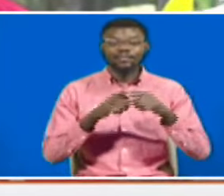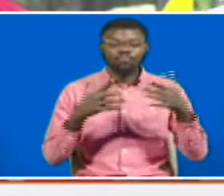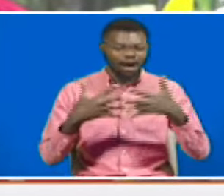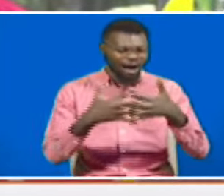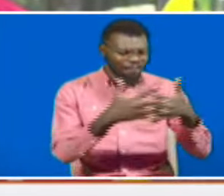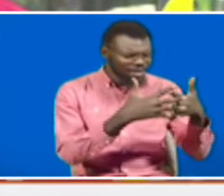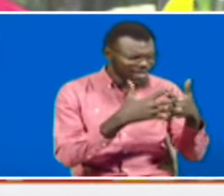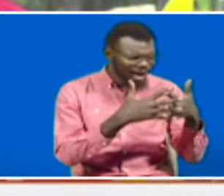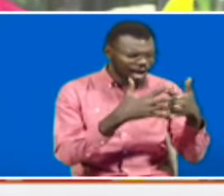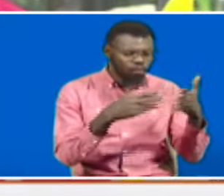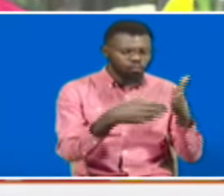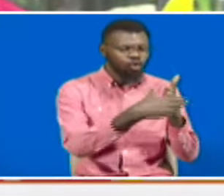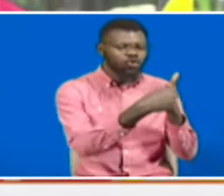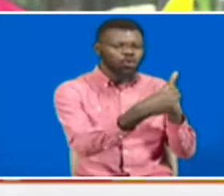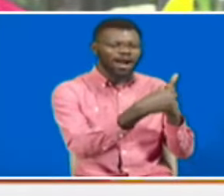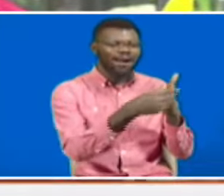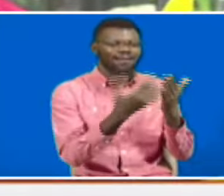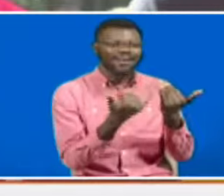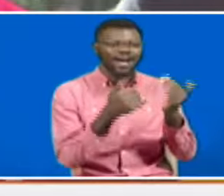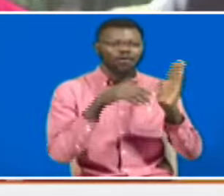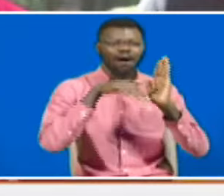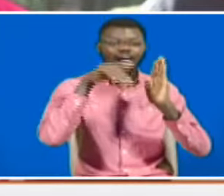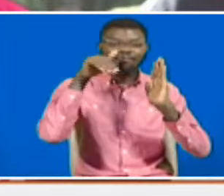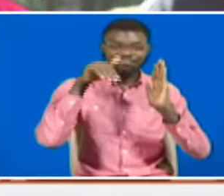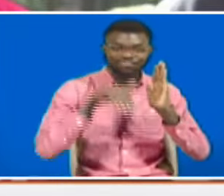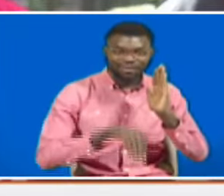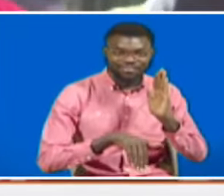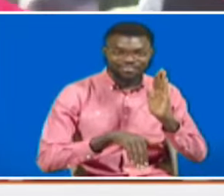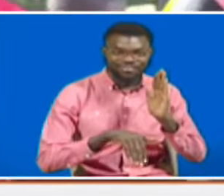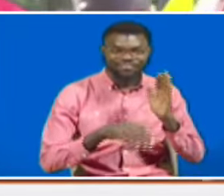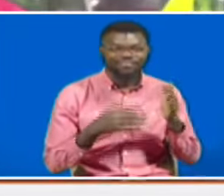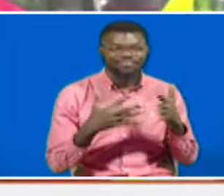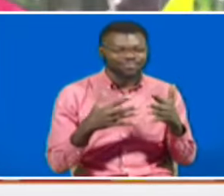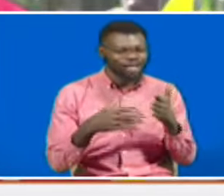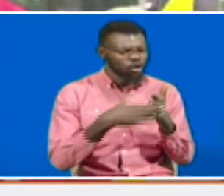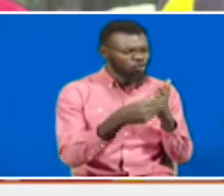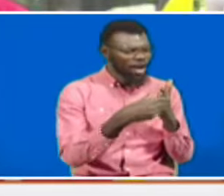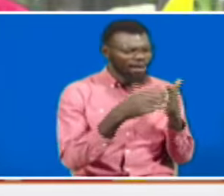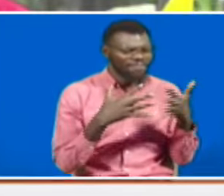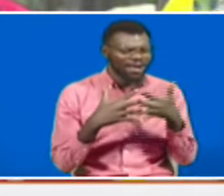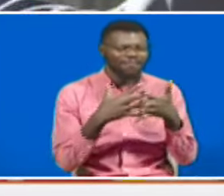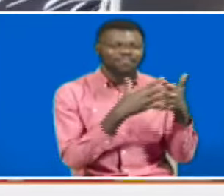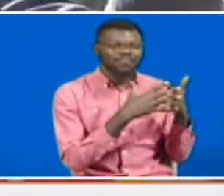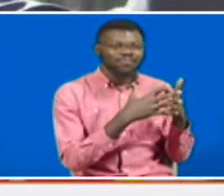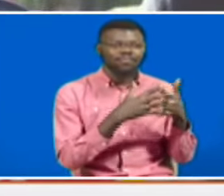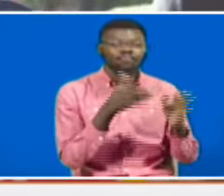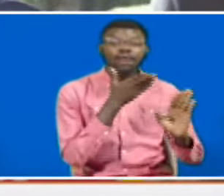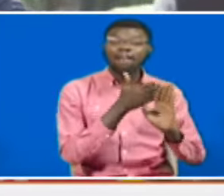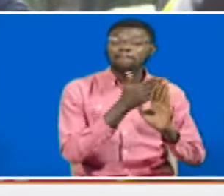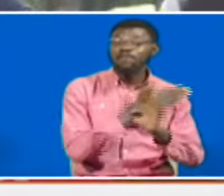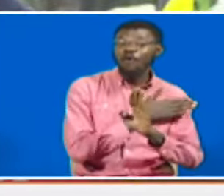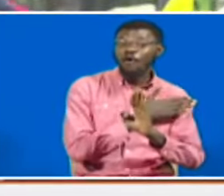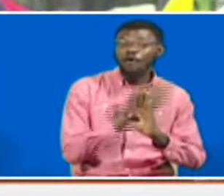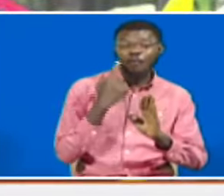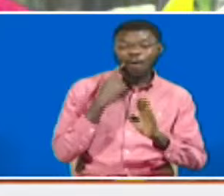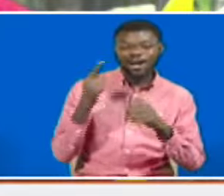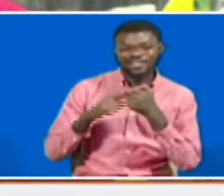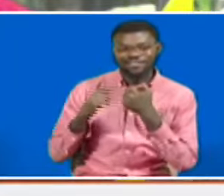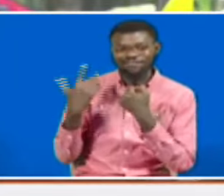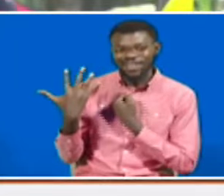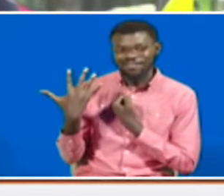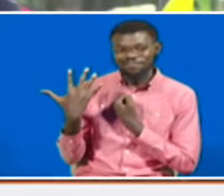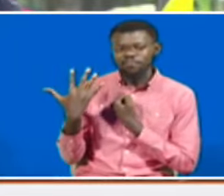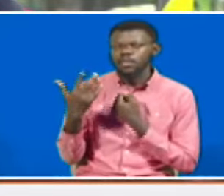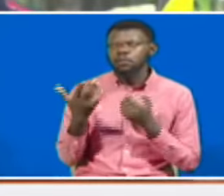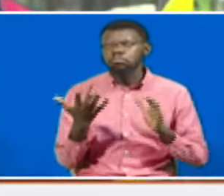Amerikani inatii. Na ndio maana shilingi ya Amerikani ama dola imetoka from 165 shillings